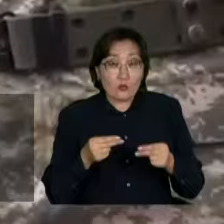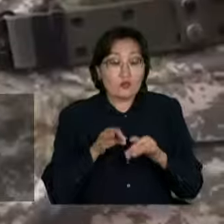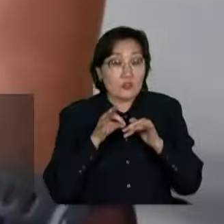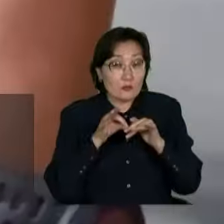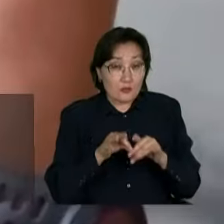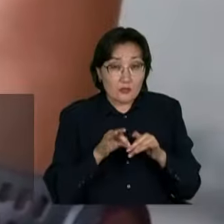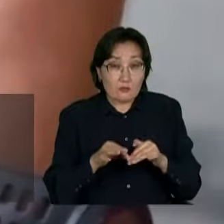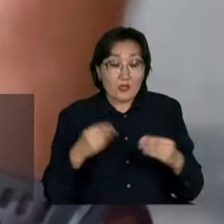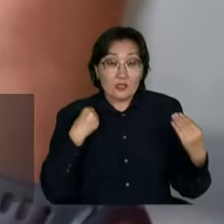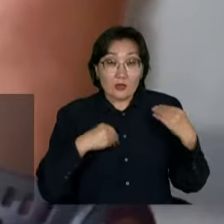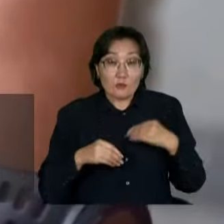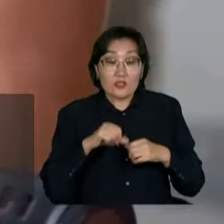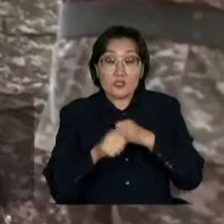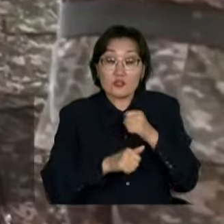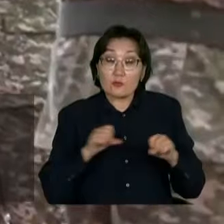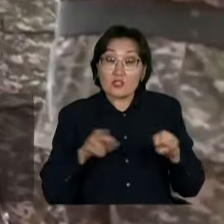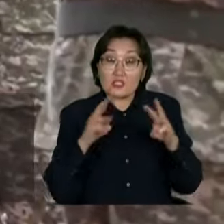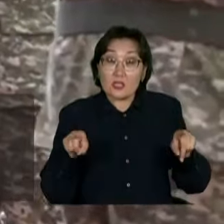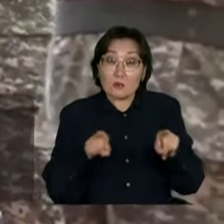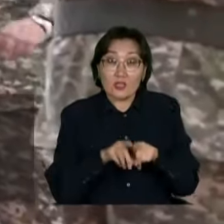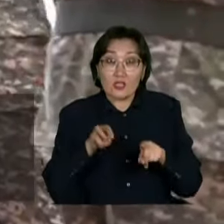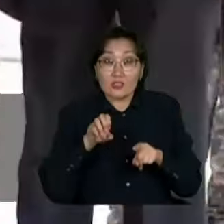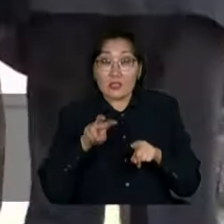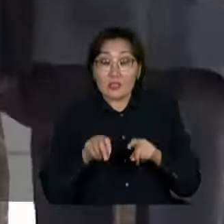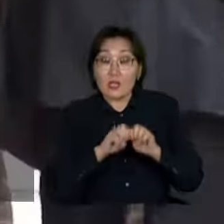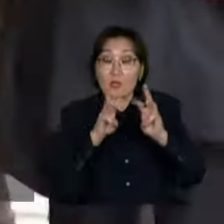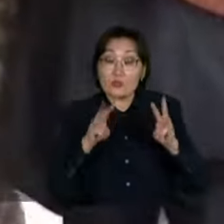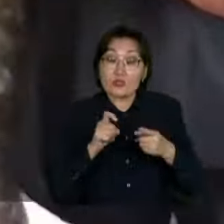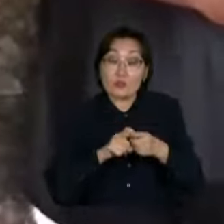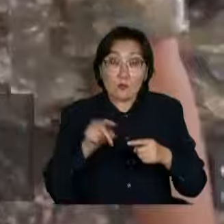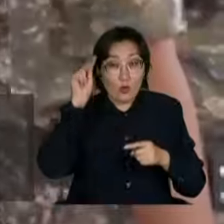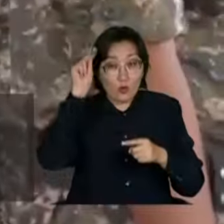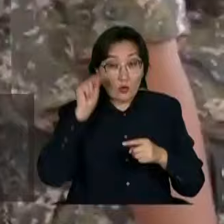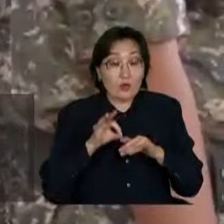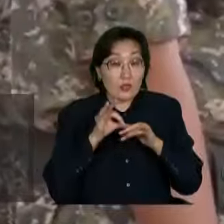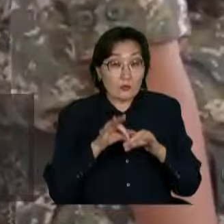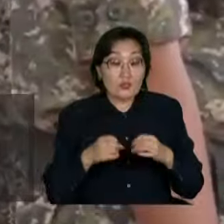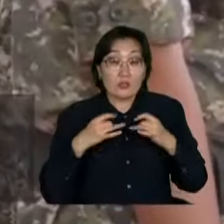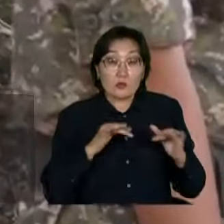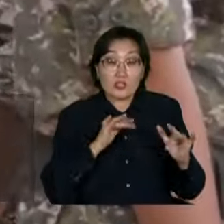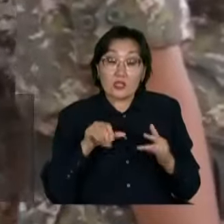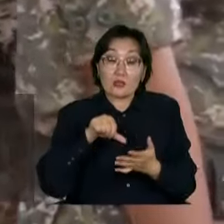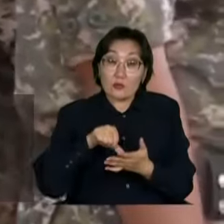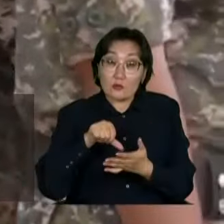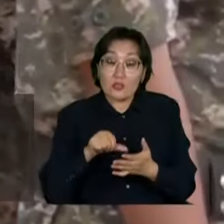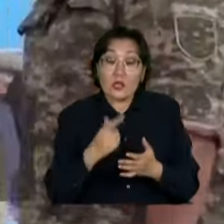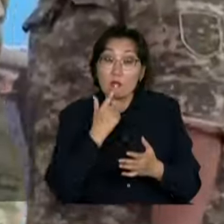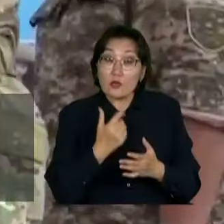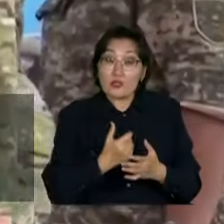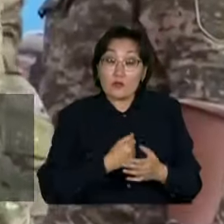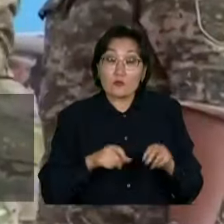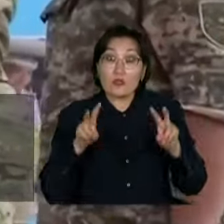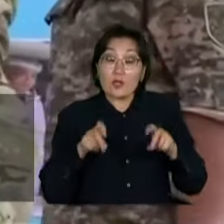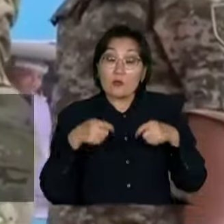ұйымдастыру, киім-кешек заттарымен қамту сынды тылды қамтамасыз ету бойынша оқудан өтті. Салтанатты жиынға қатысушыларға әскери